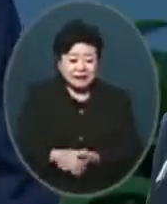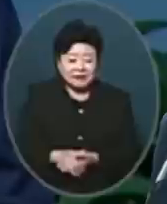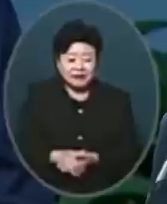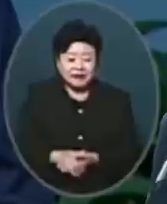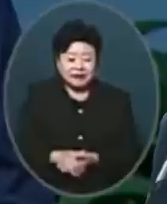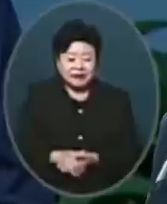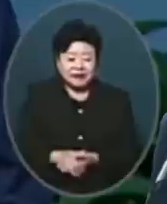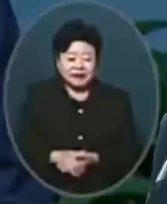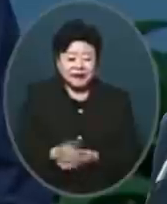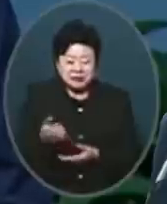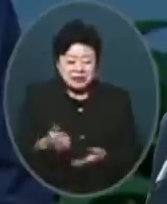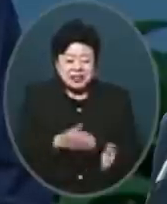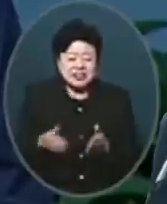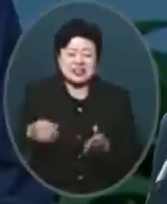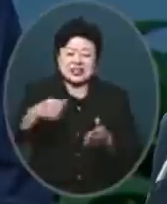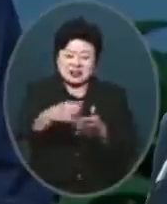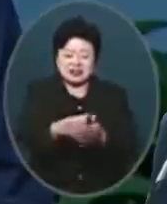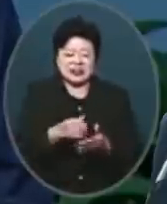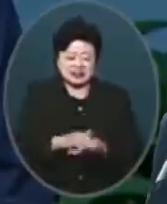또 예정을 하신 것입니다.